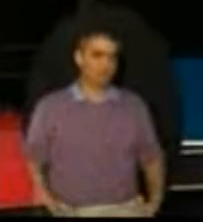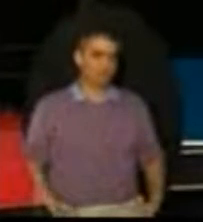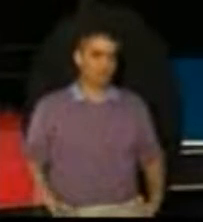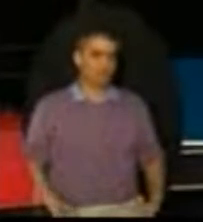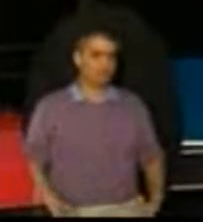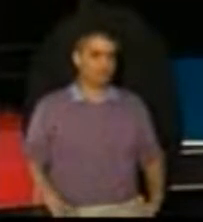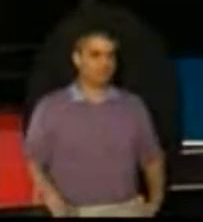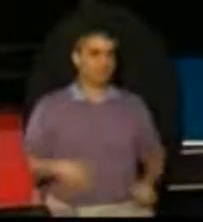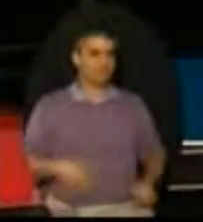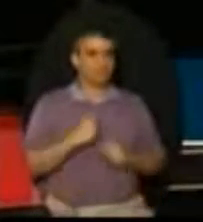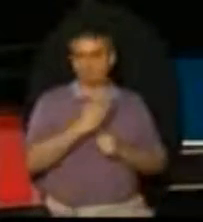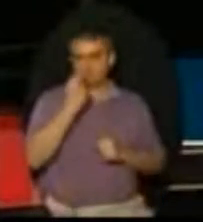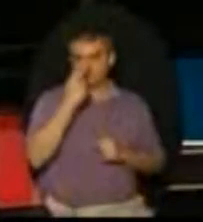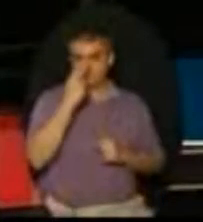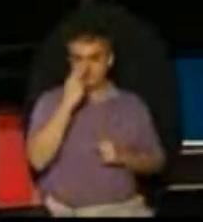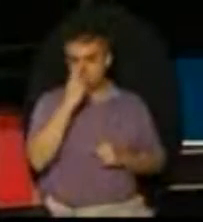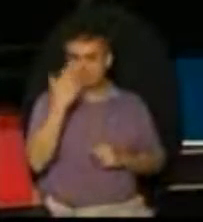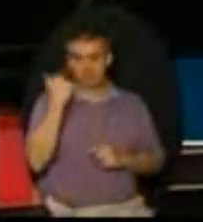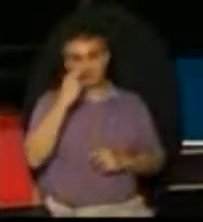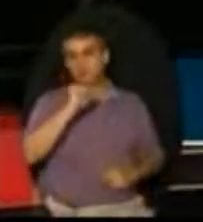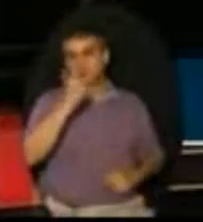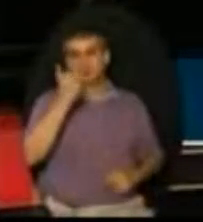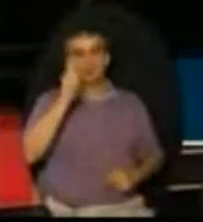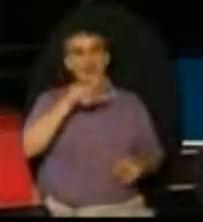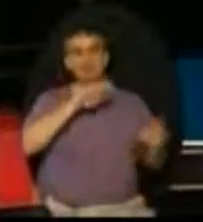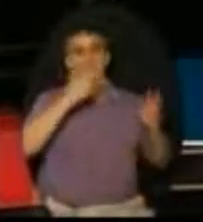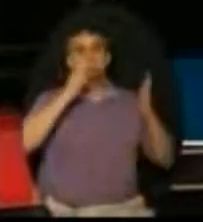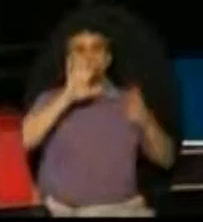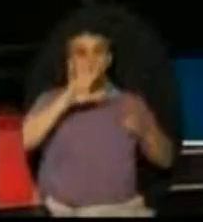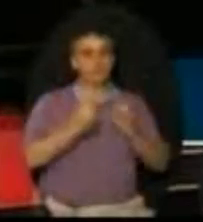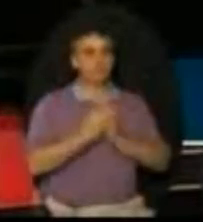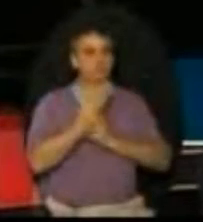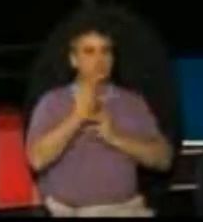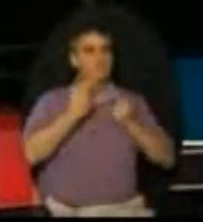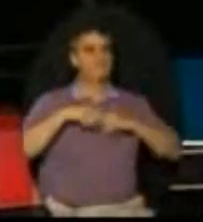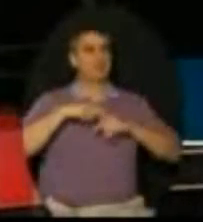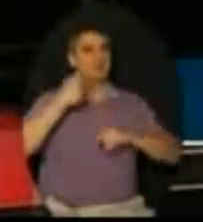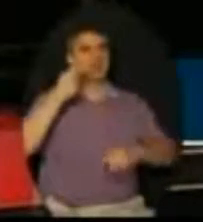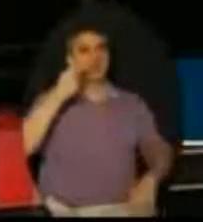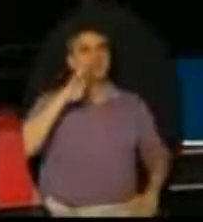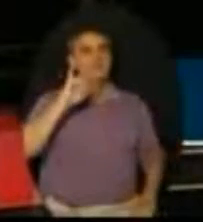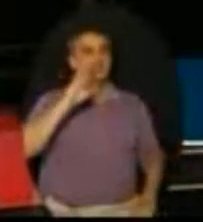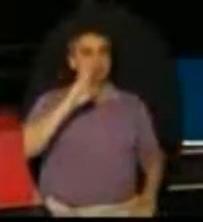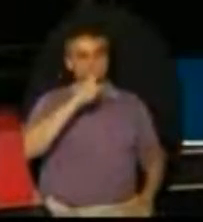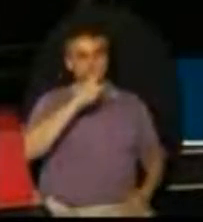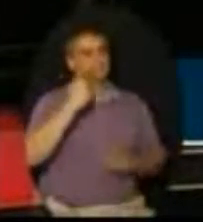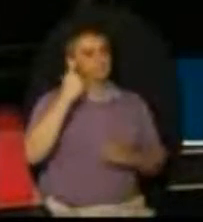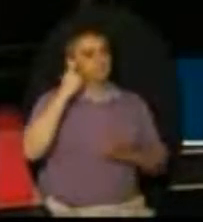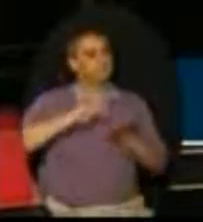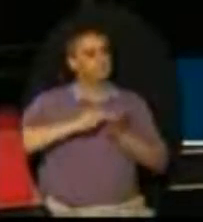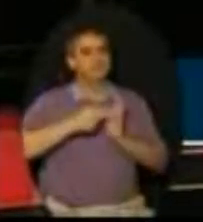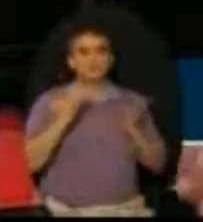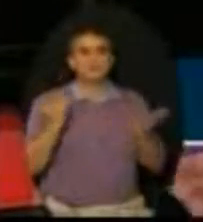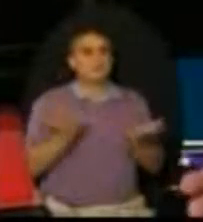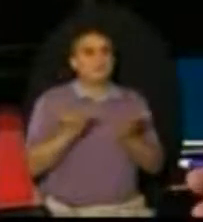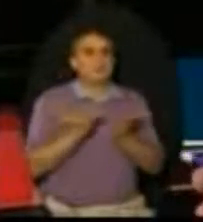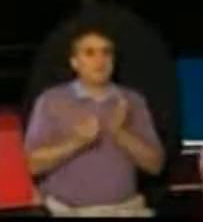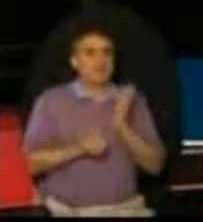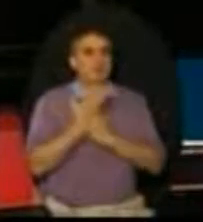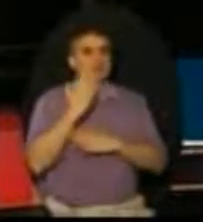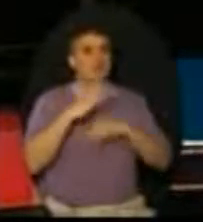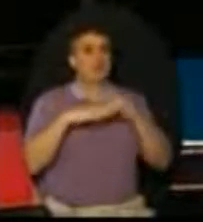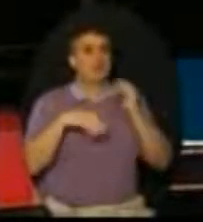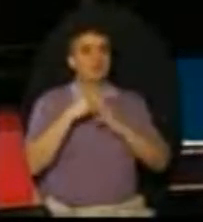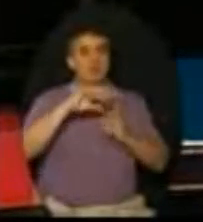נעשו במהלך השנים. הניסיון הרציני ביותר היה ב-1995, אז הוקמה גם ועדת גביש. היא בעצם סרטטה את הדרך איך צריך לבנות את